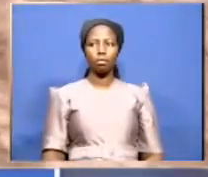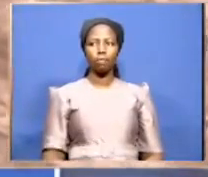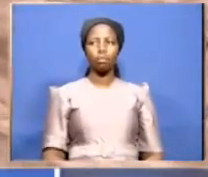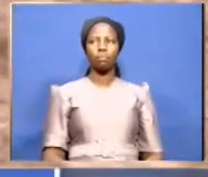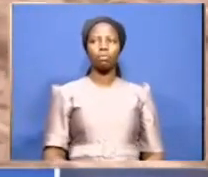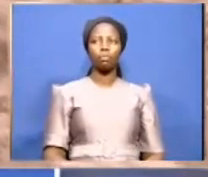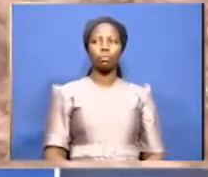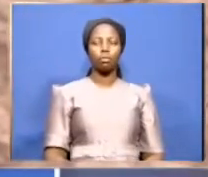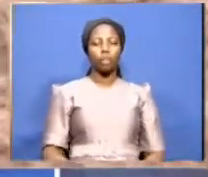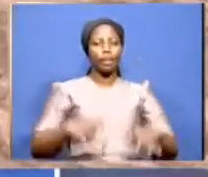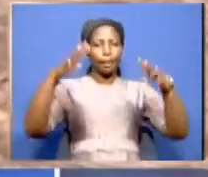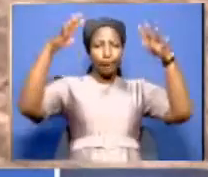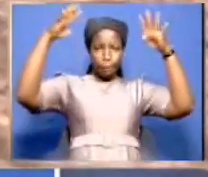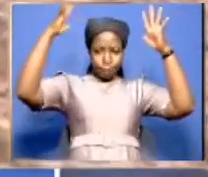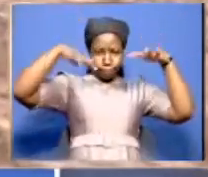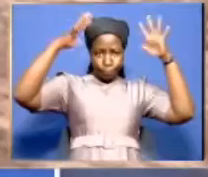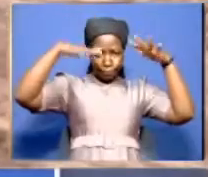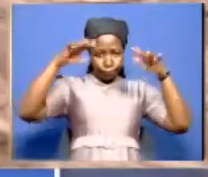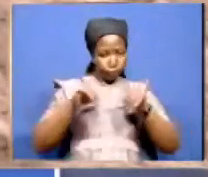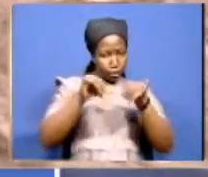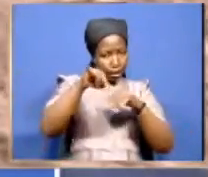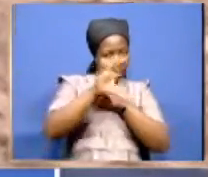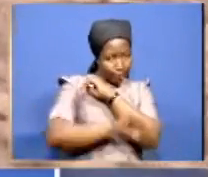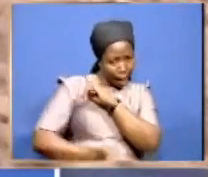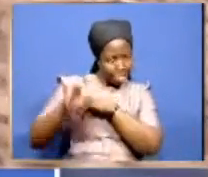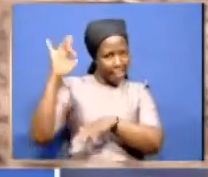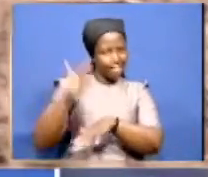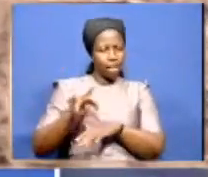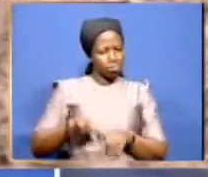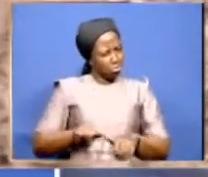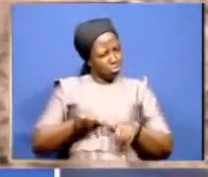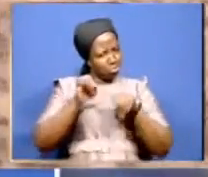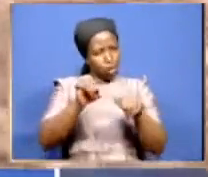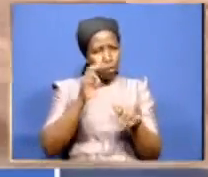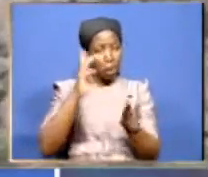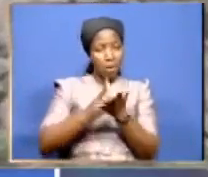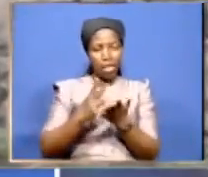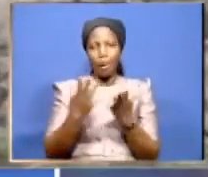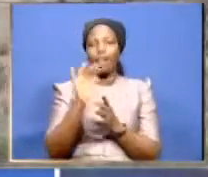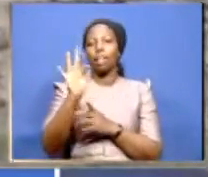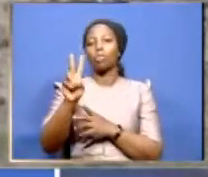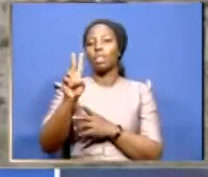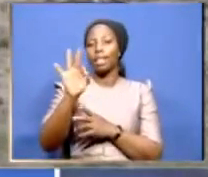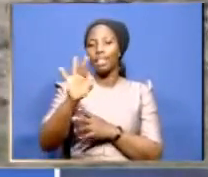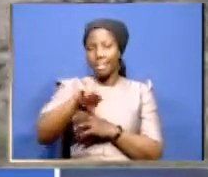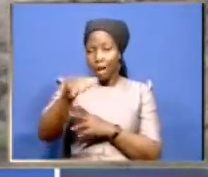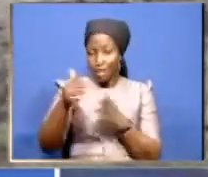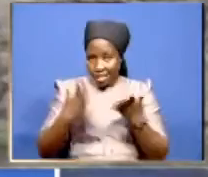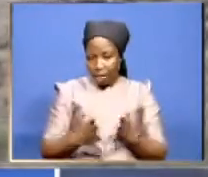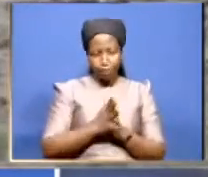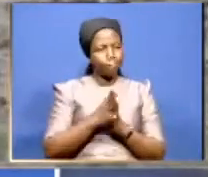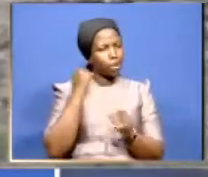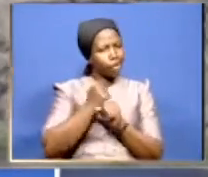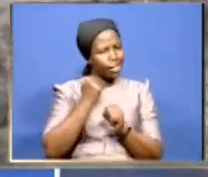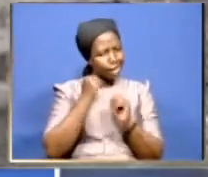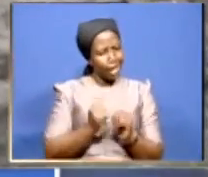Madhara ya mvua inaonyesha hapa nchini yanaendelea kushuhudiwa, ambapo kaunti 23 sasa zinajitahidi kukabiliana na